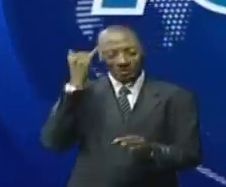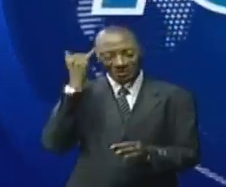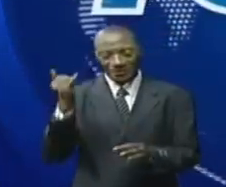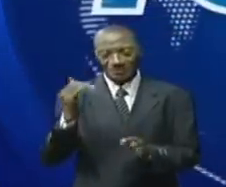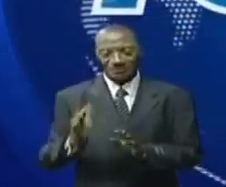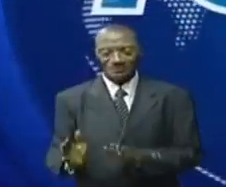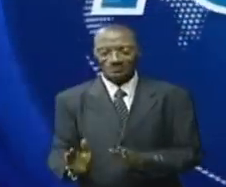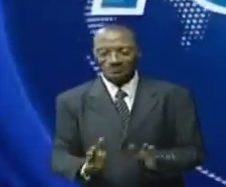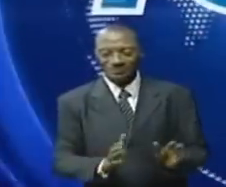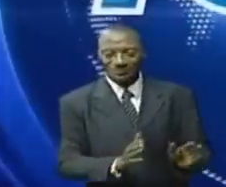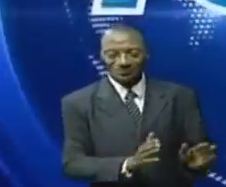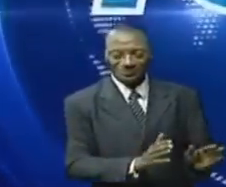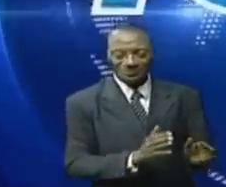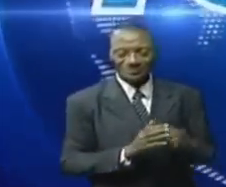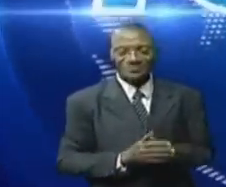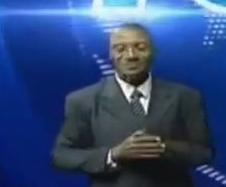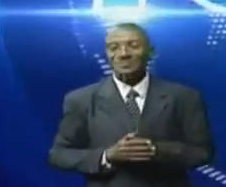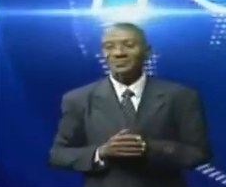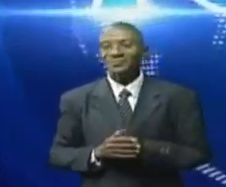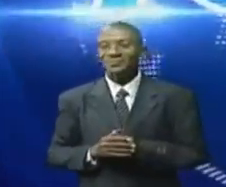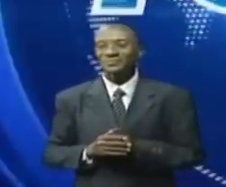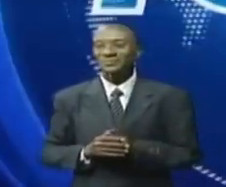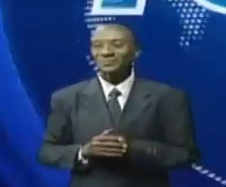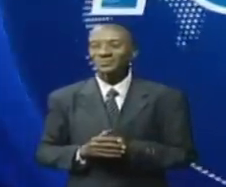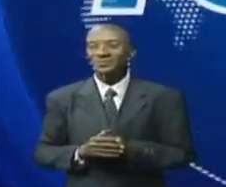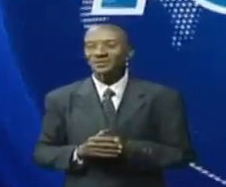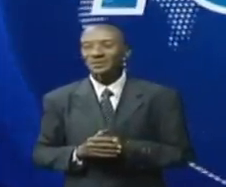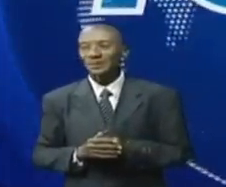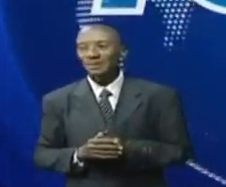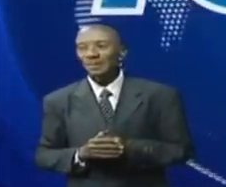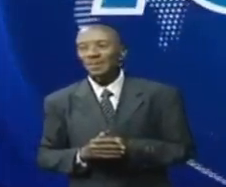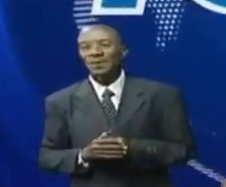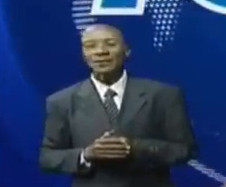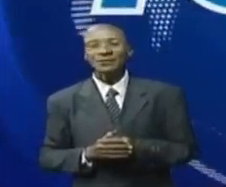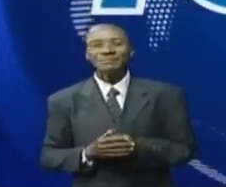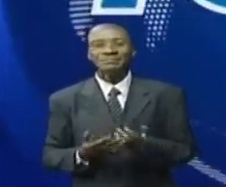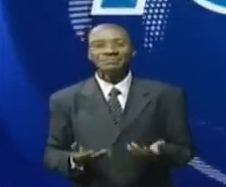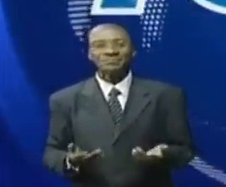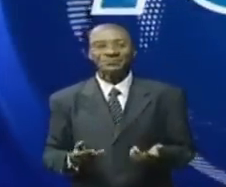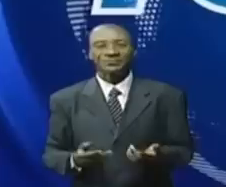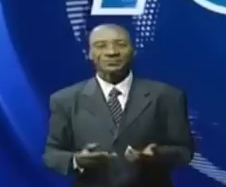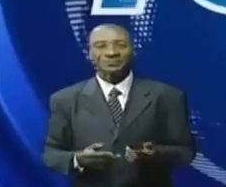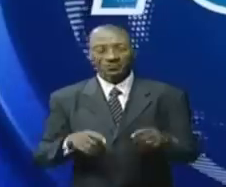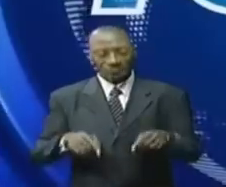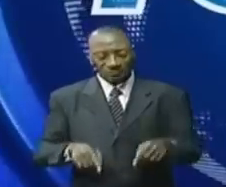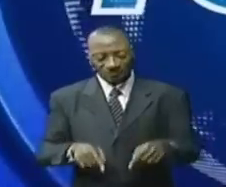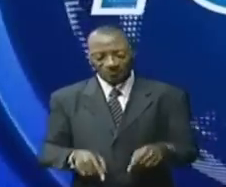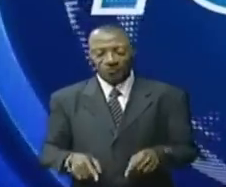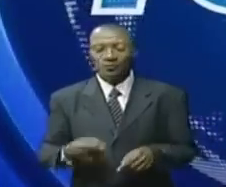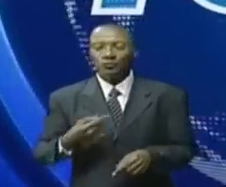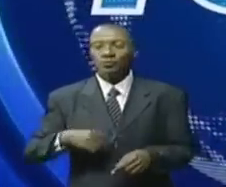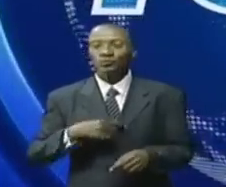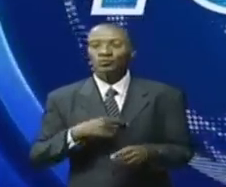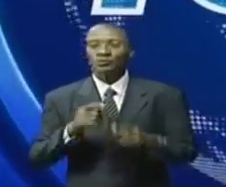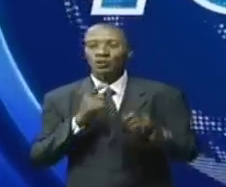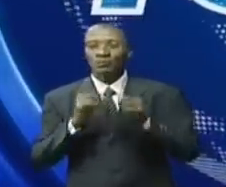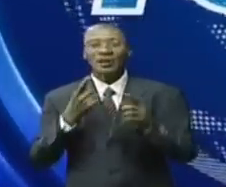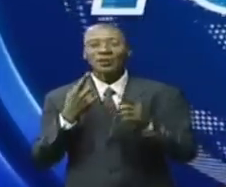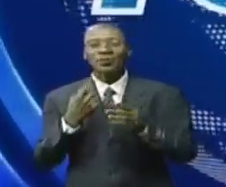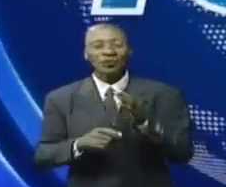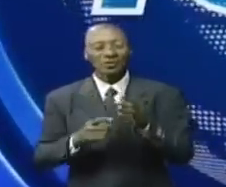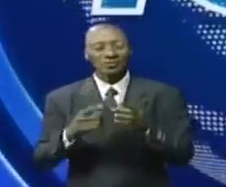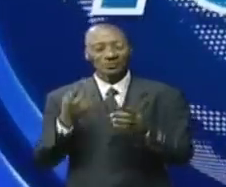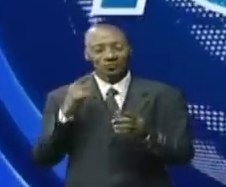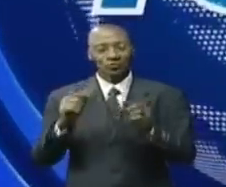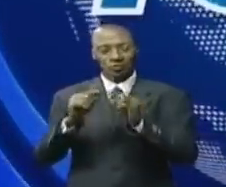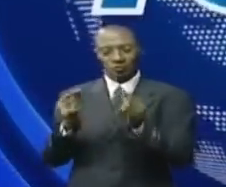Autre chose à présent, personne, encore moins personne, ne peut arrêter cette vague de mobilisation derrière les forces armées congolaises qui